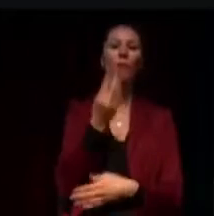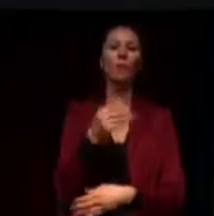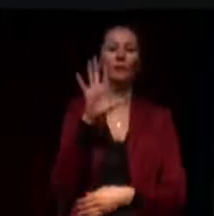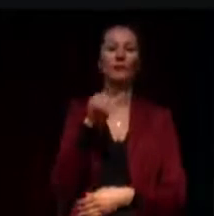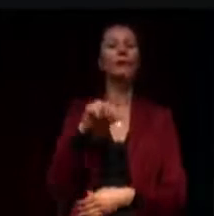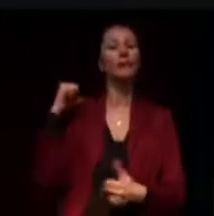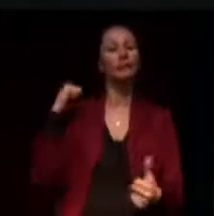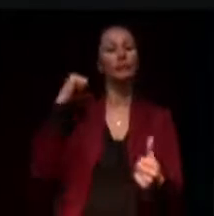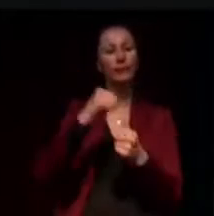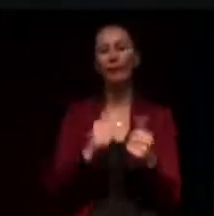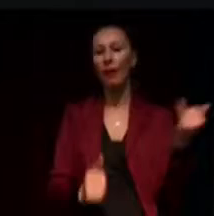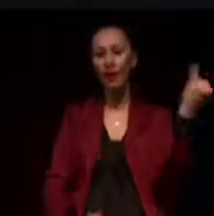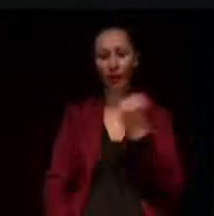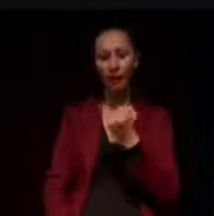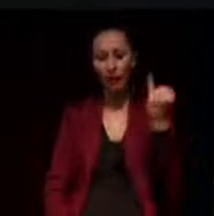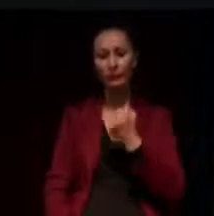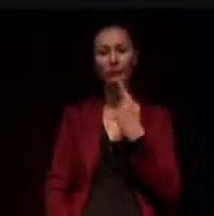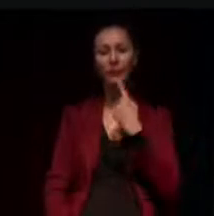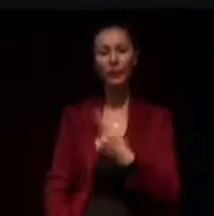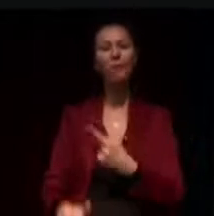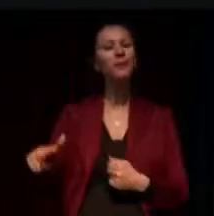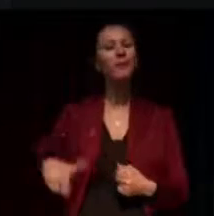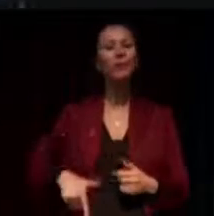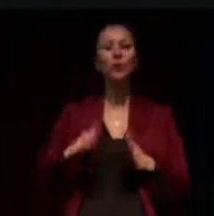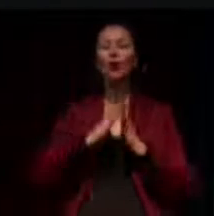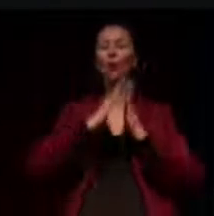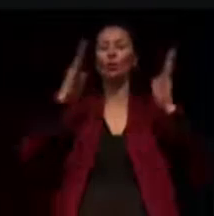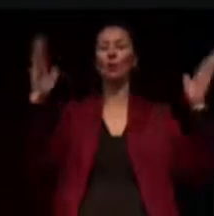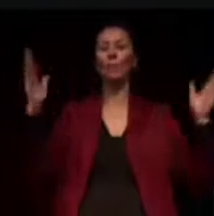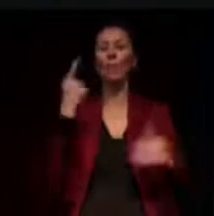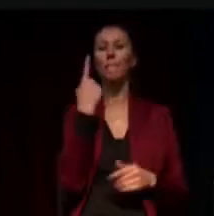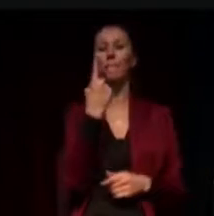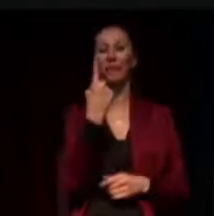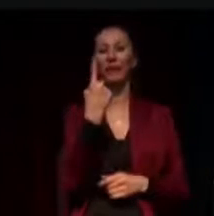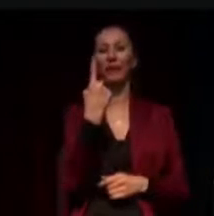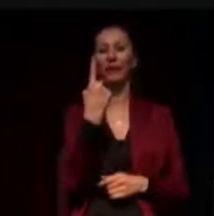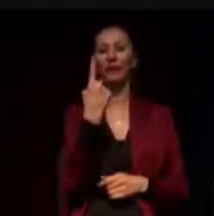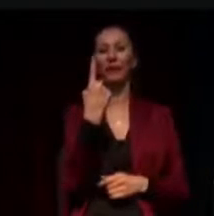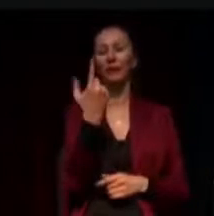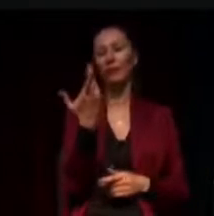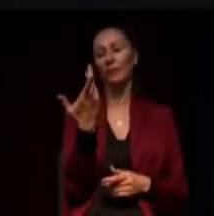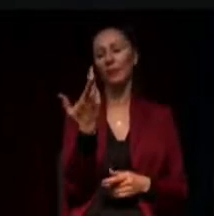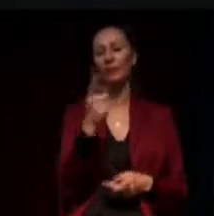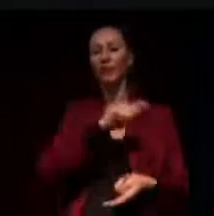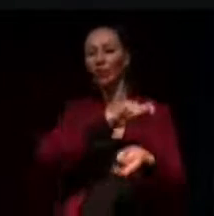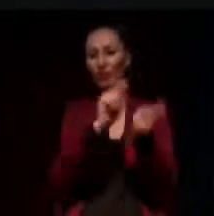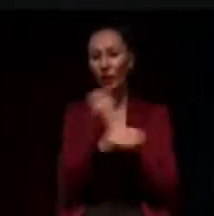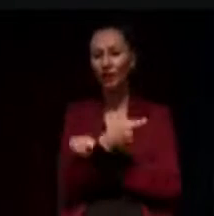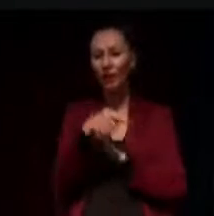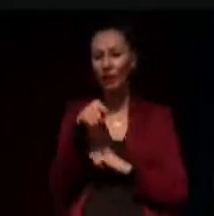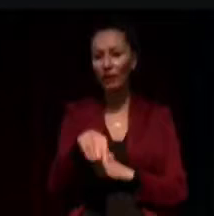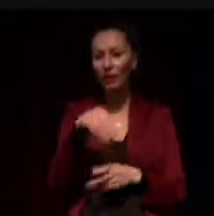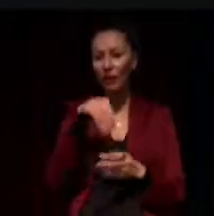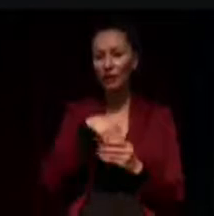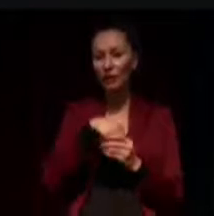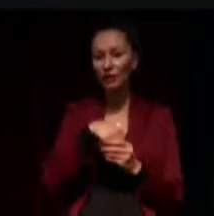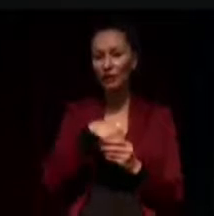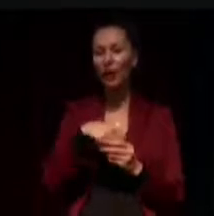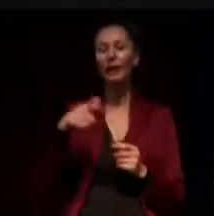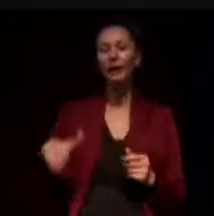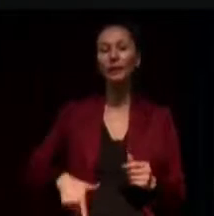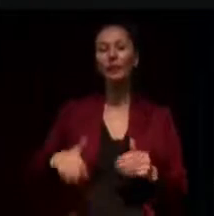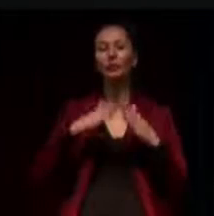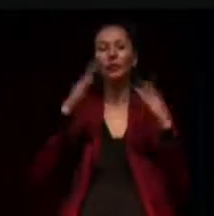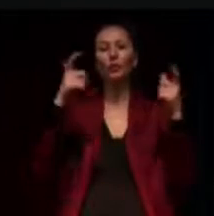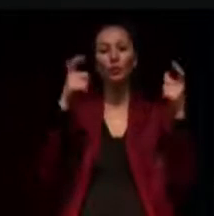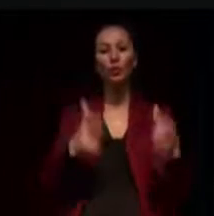yine eleştirmiştik, demiştik ki İzmir'i kocaman bir platoya çevirdiniz ve bu platoda İzmir